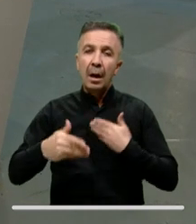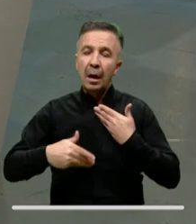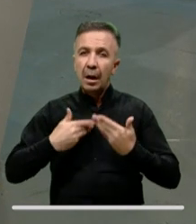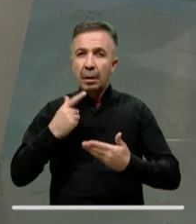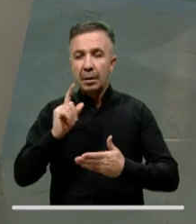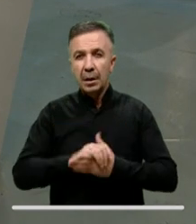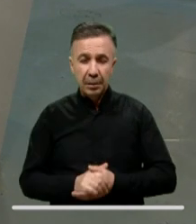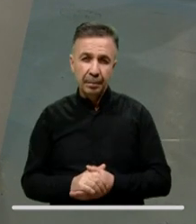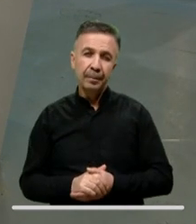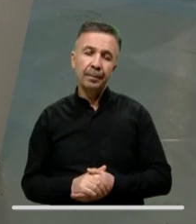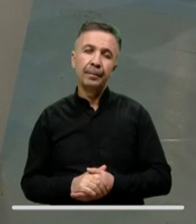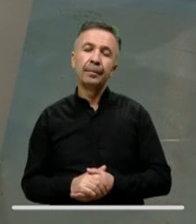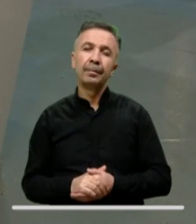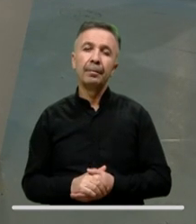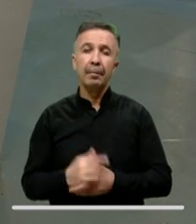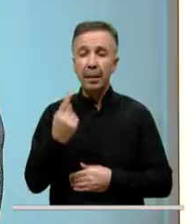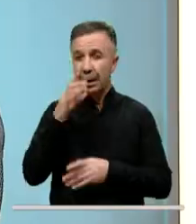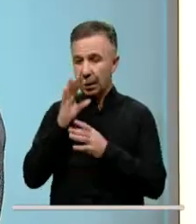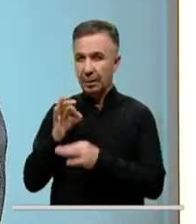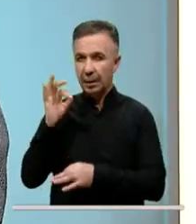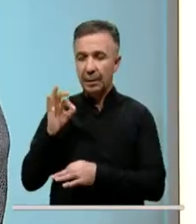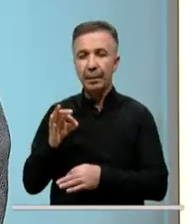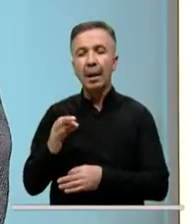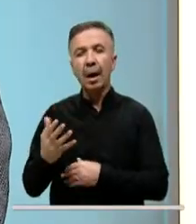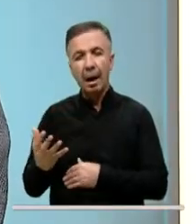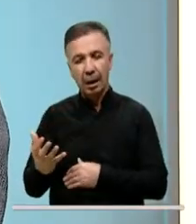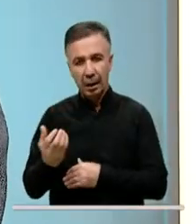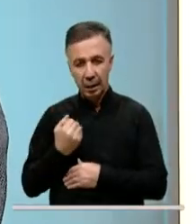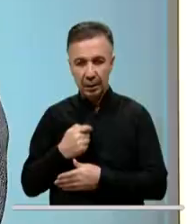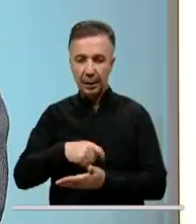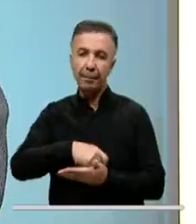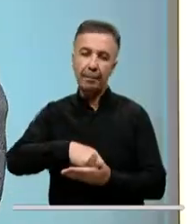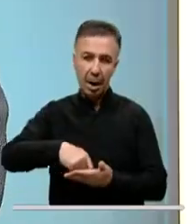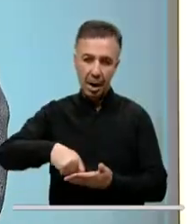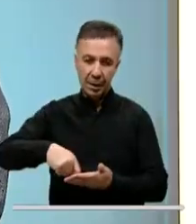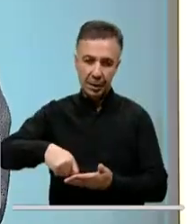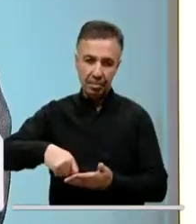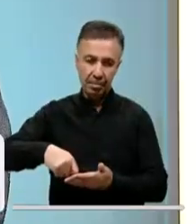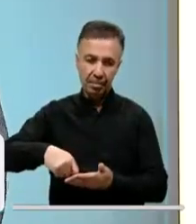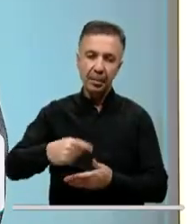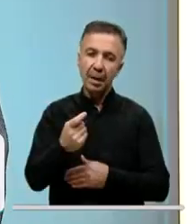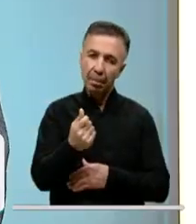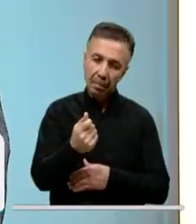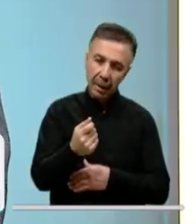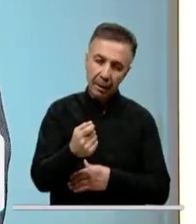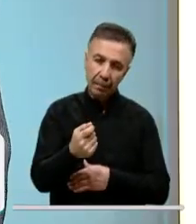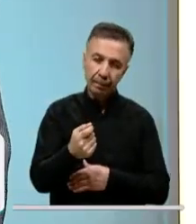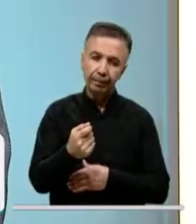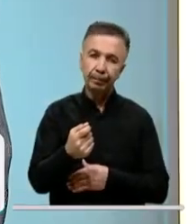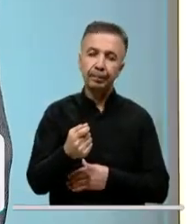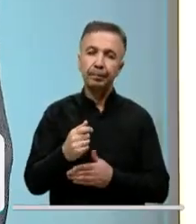edelim. Bir kimse almış olduğu maaş, ücret